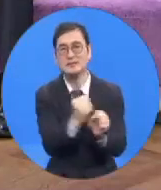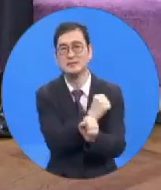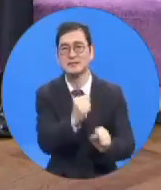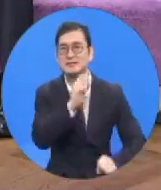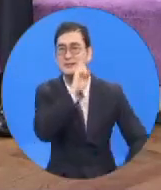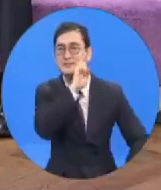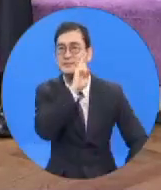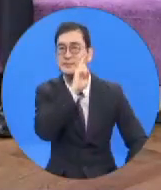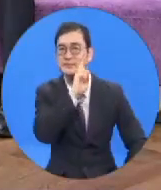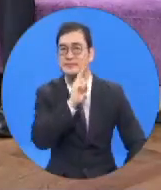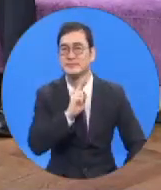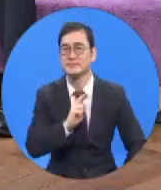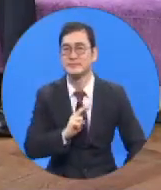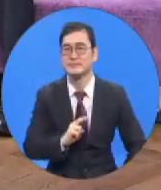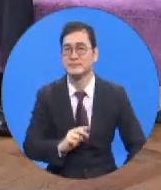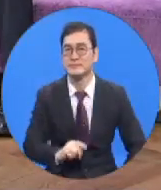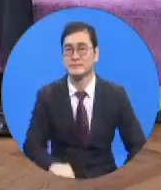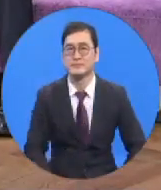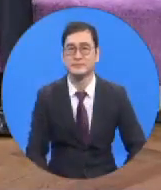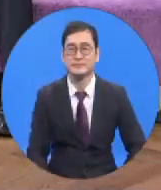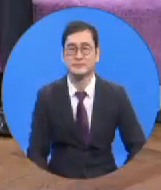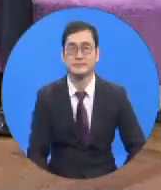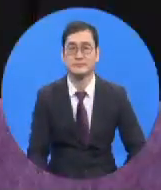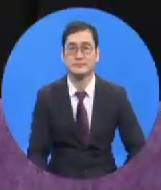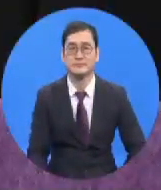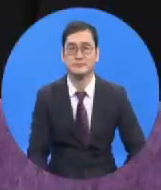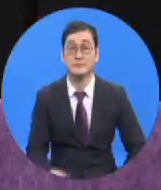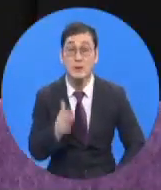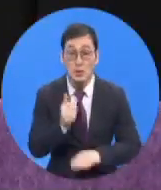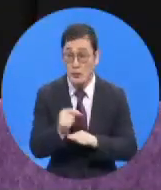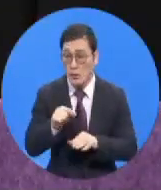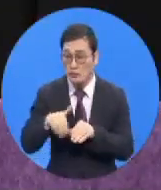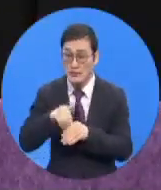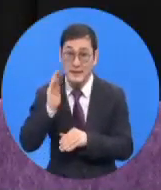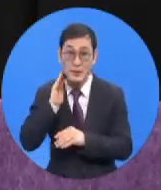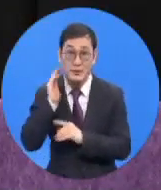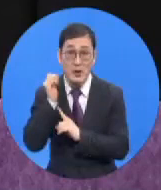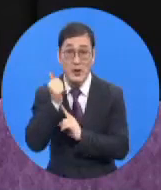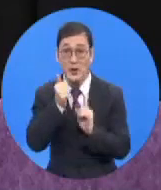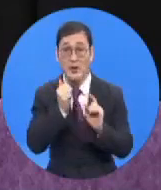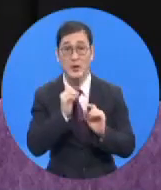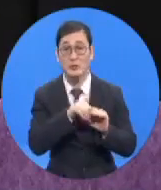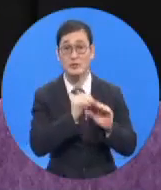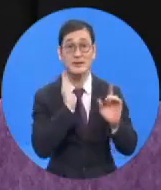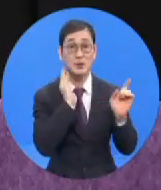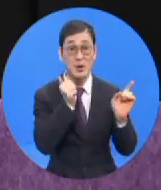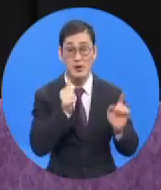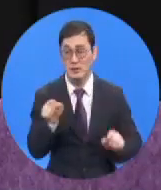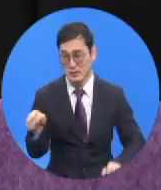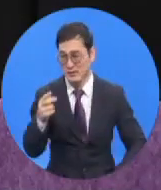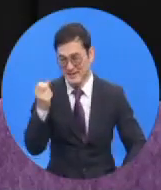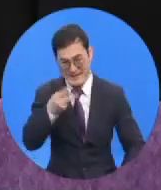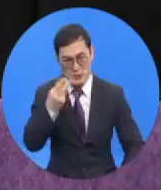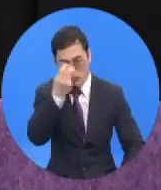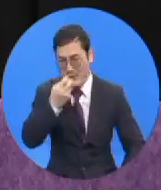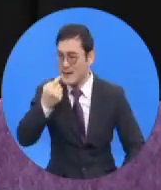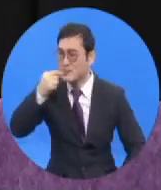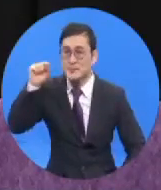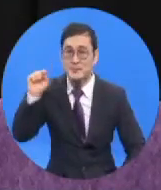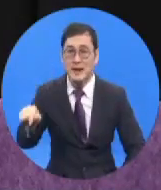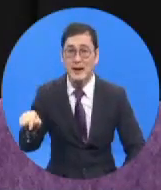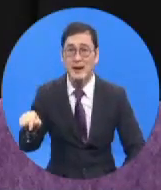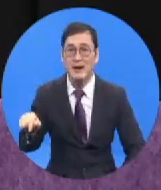그러니까 지금 주장하고 싶은 것은 문재인 대통령이 검찰과 경찰의 명운을 걸고 재수사하라라고 한